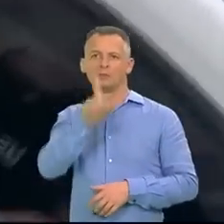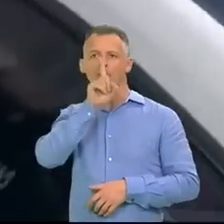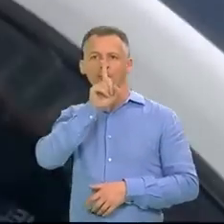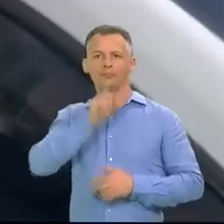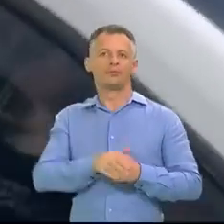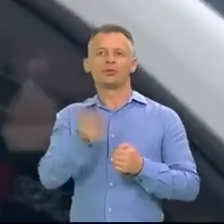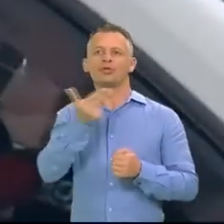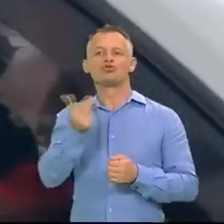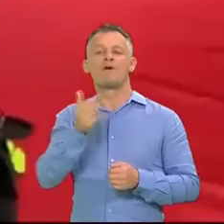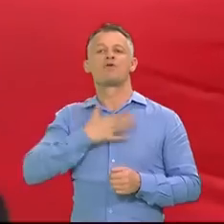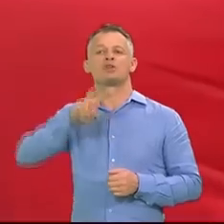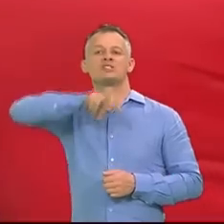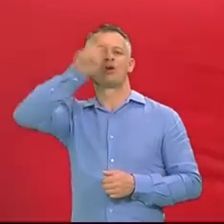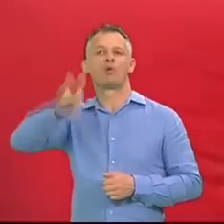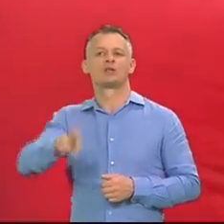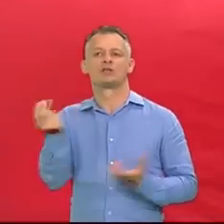De ce vrea să vă aruncați?